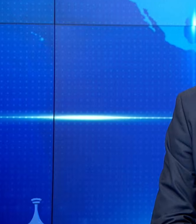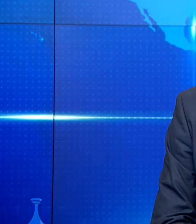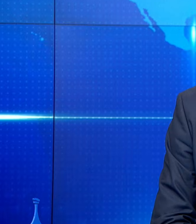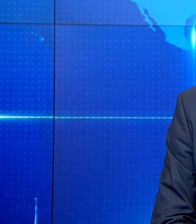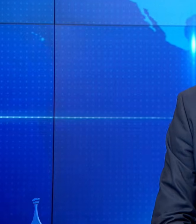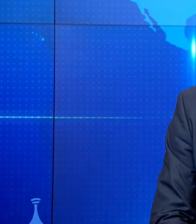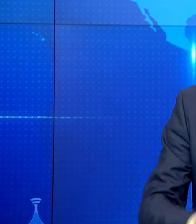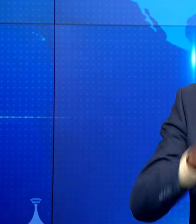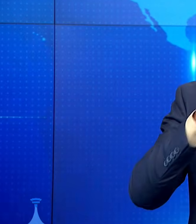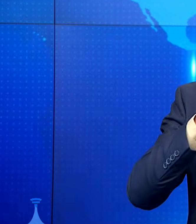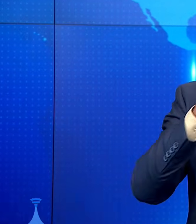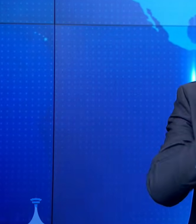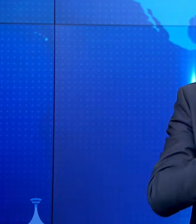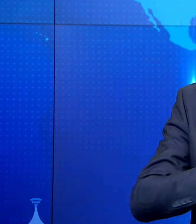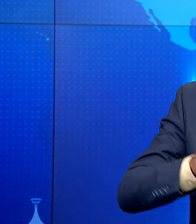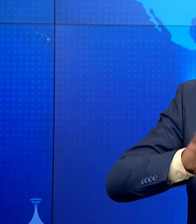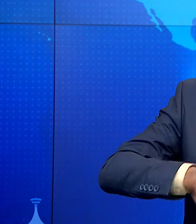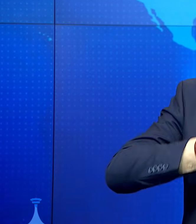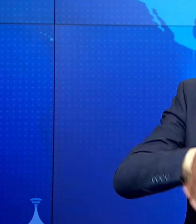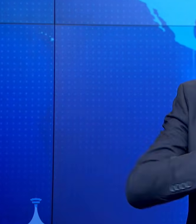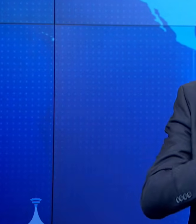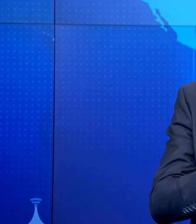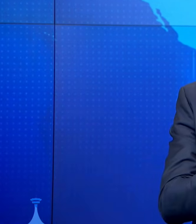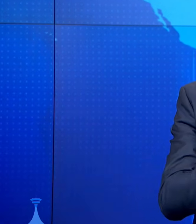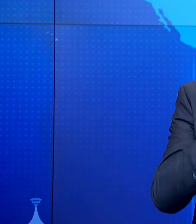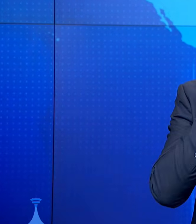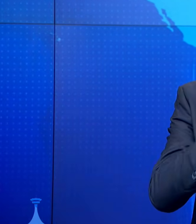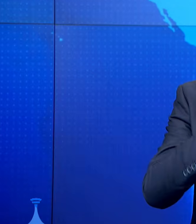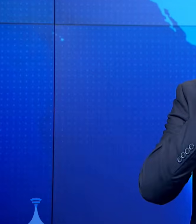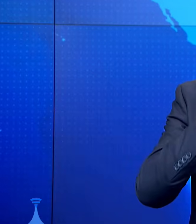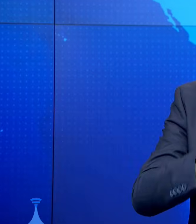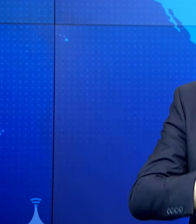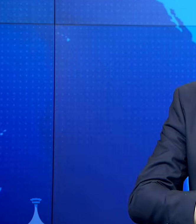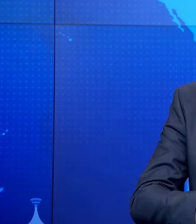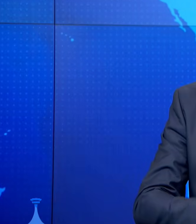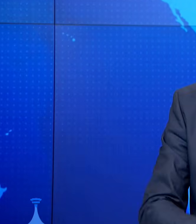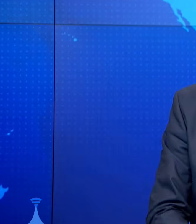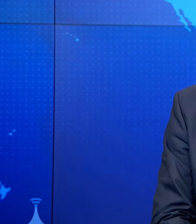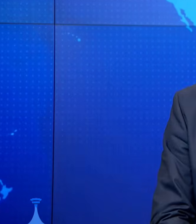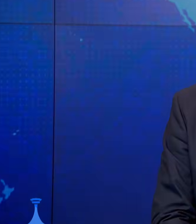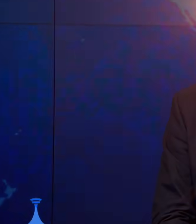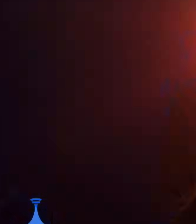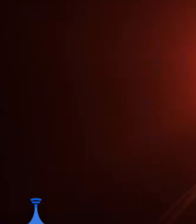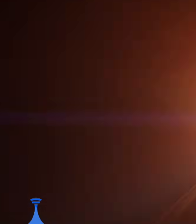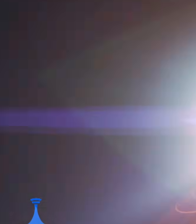ዜና ባበቃ። ከቀሪ ፕሮግራሞቻችን ጋር መልካም ቆይታ